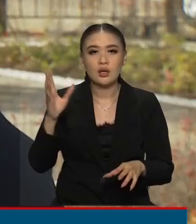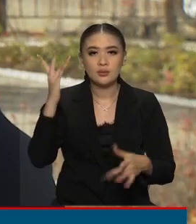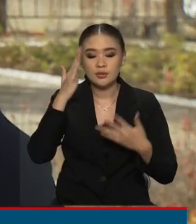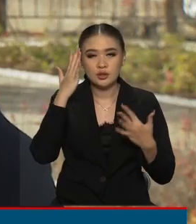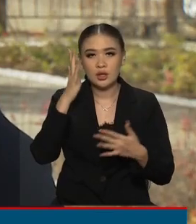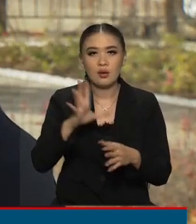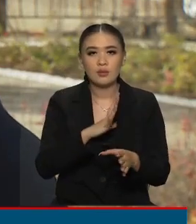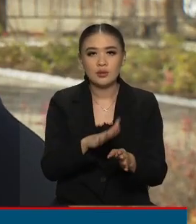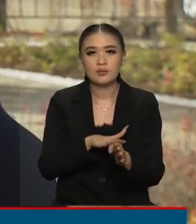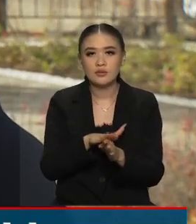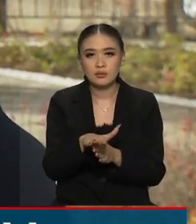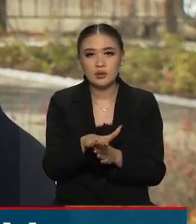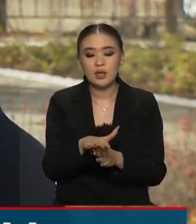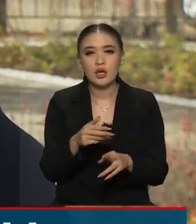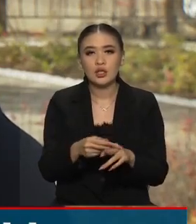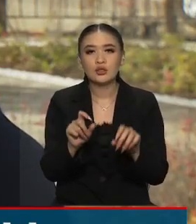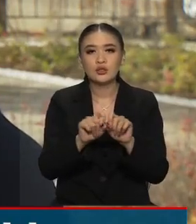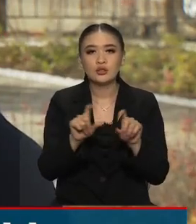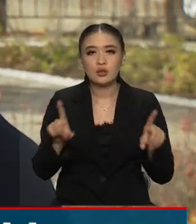КТИ-ға түсті. Өз школ